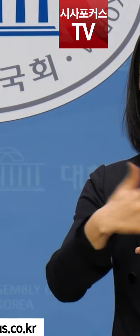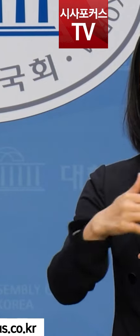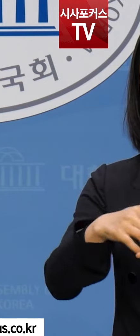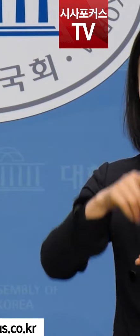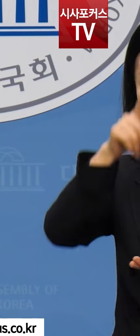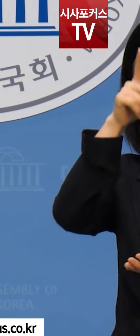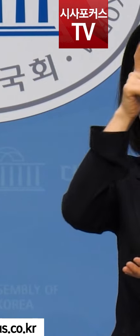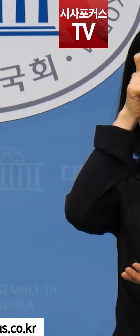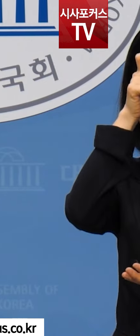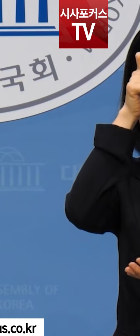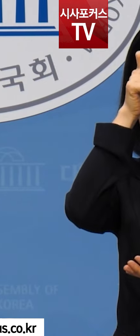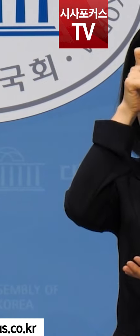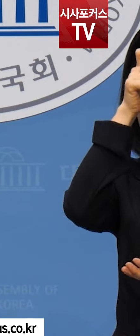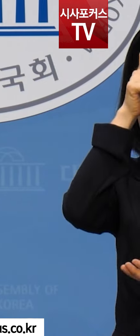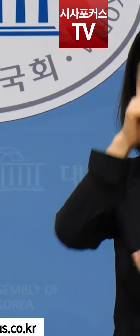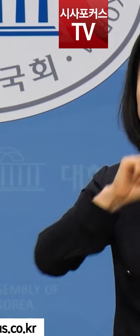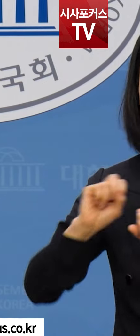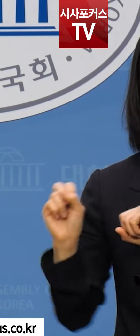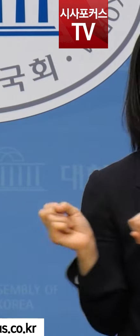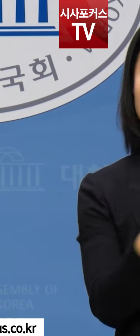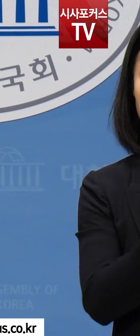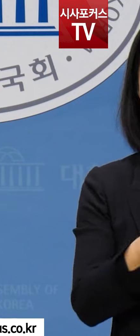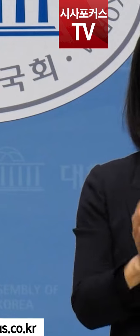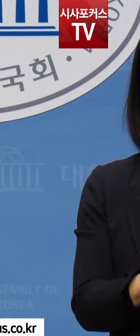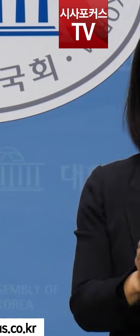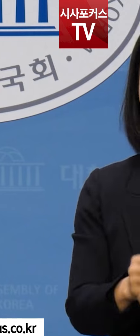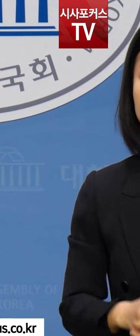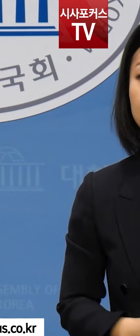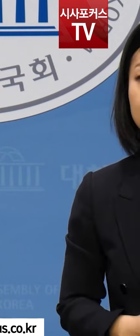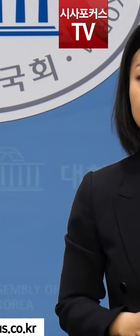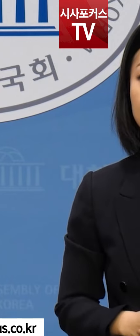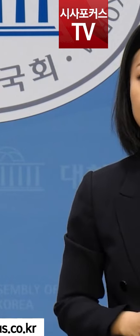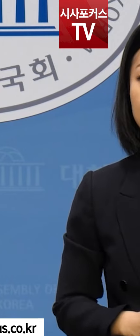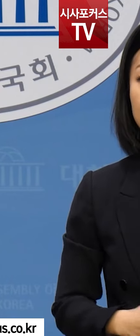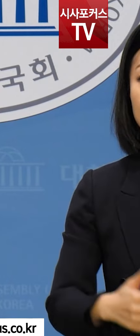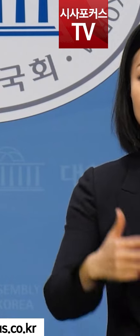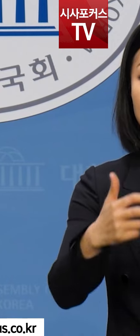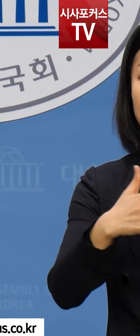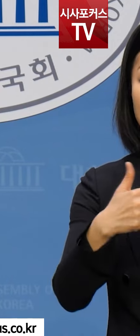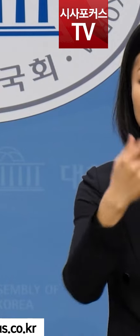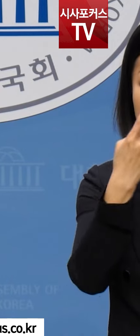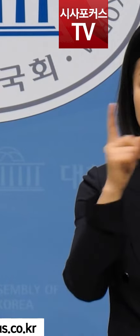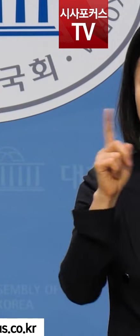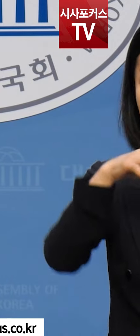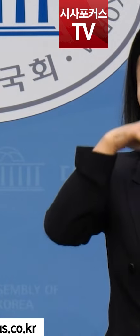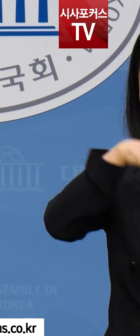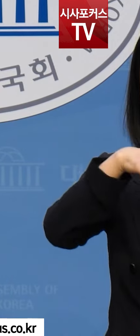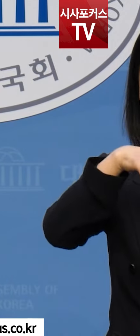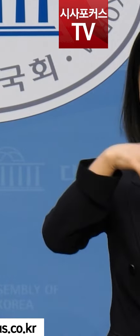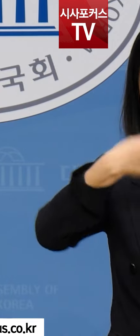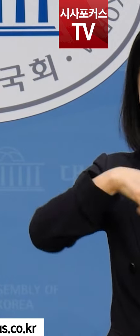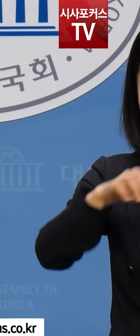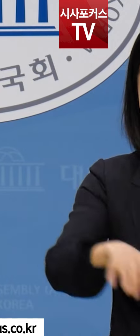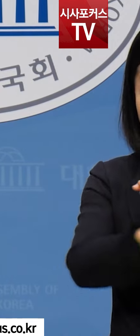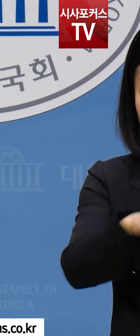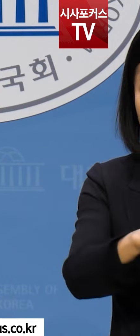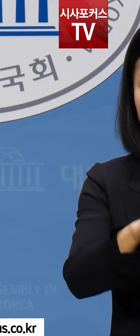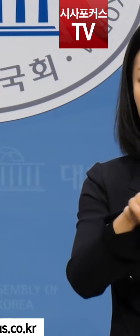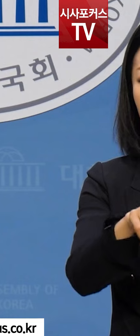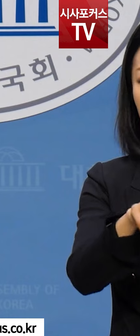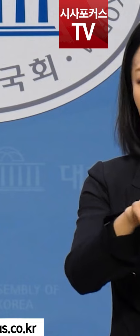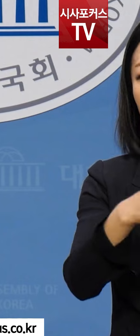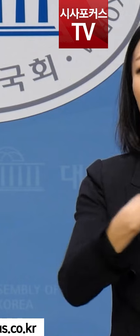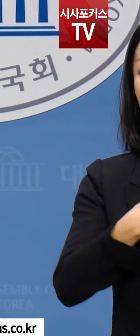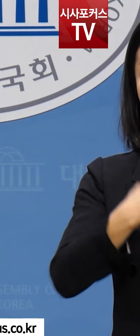대한 고집과 집착을 버려야 합니다. 부실의대, 부실교육을 방지할 수 있는 현장의